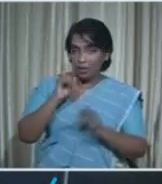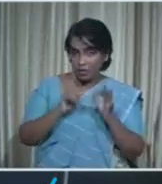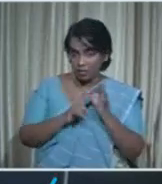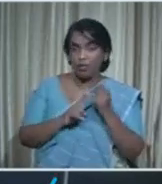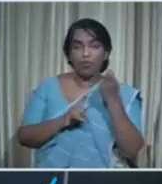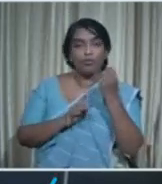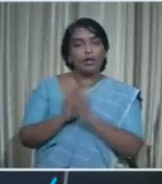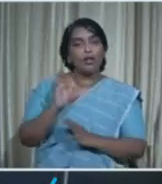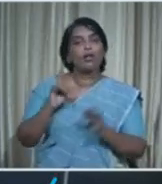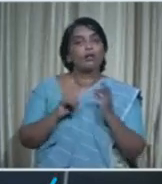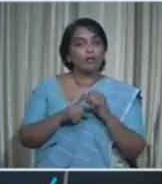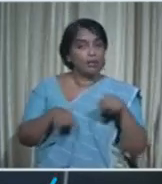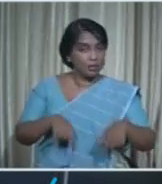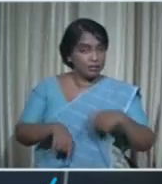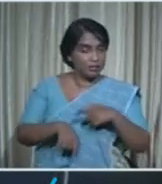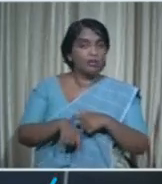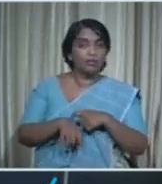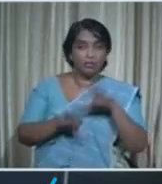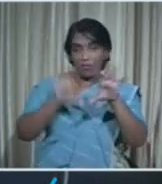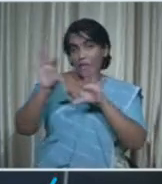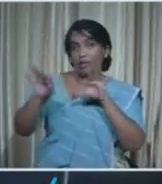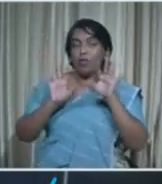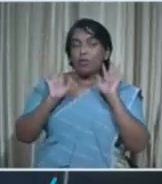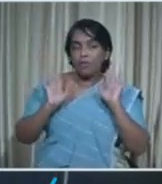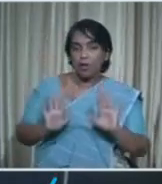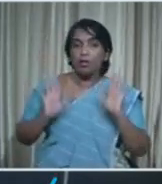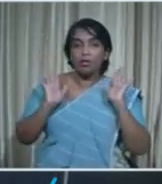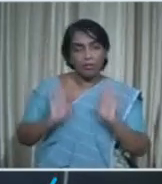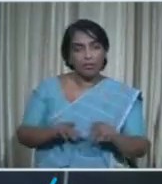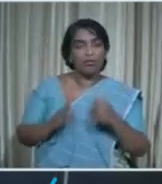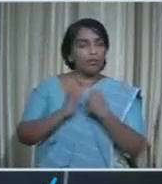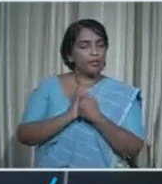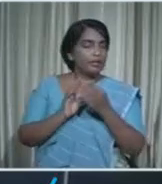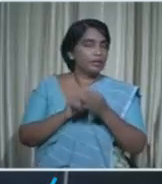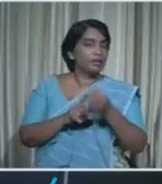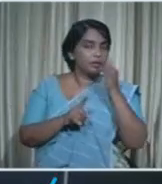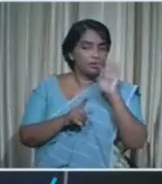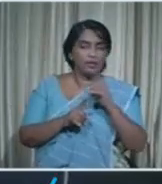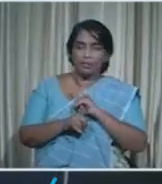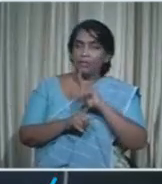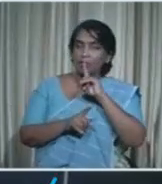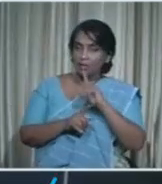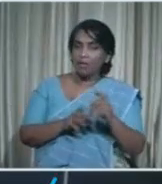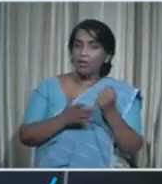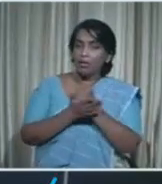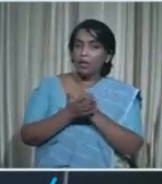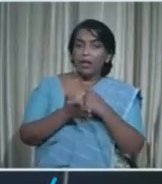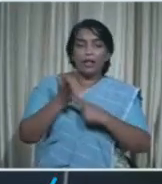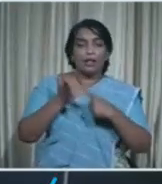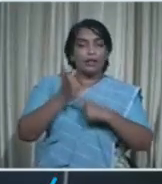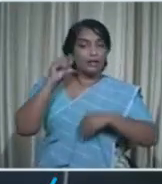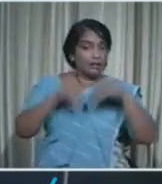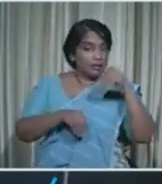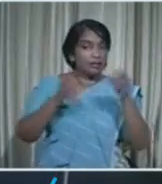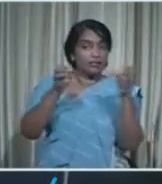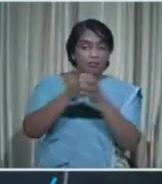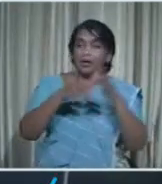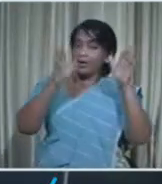මුදල් අමාත්‍යතුමත් මේ වෙලාවේ පත් කළ යුතුයි. හැබැයි එක්කම අතිගෞරව ජනාධිපතිතුමා ආරාධනා කරා සියලුම දේශපාලන පක්ෂවලට